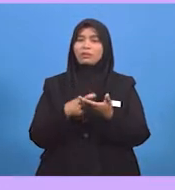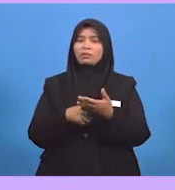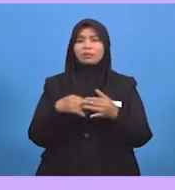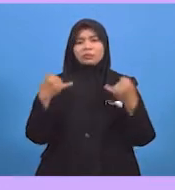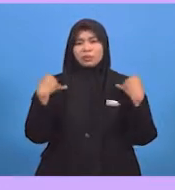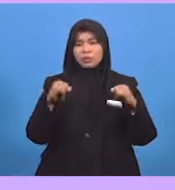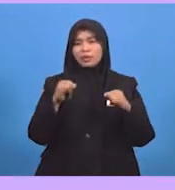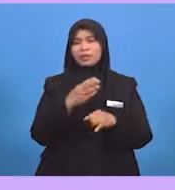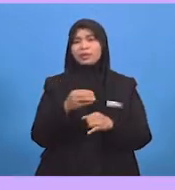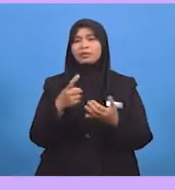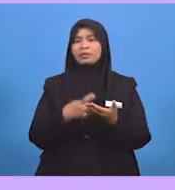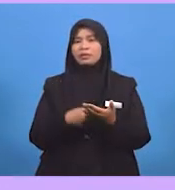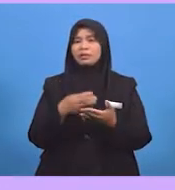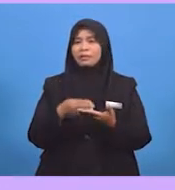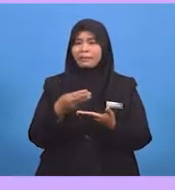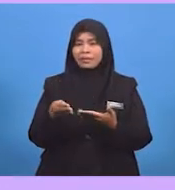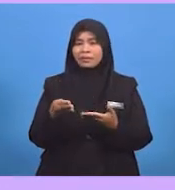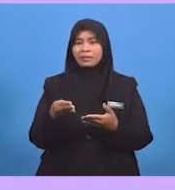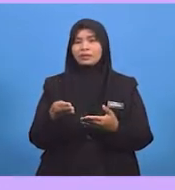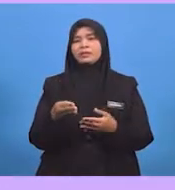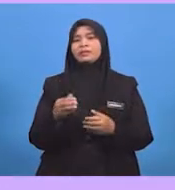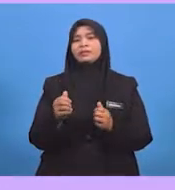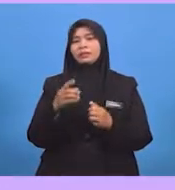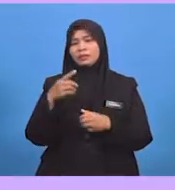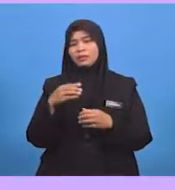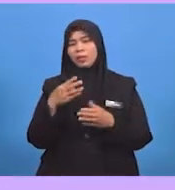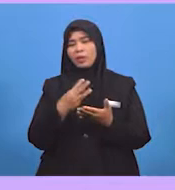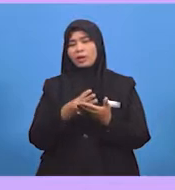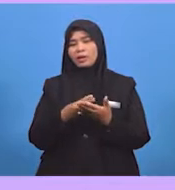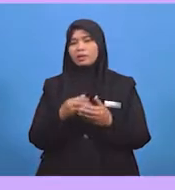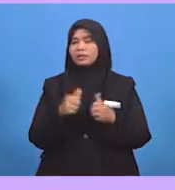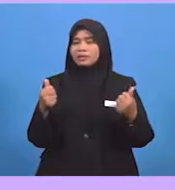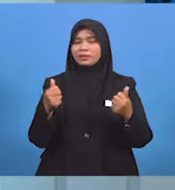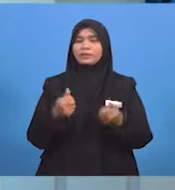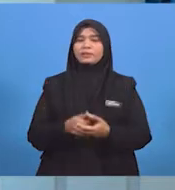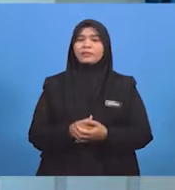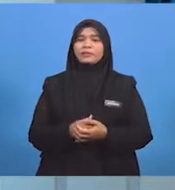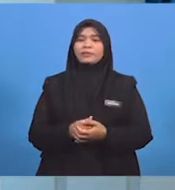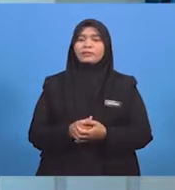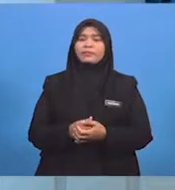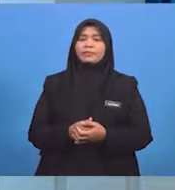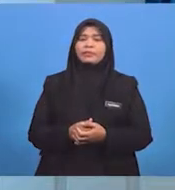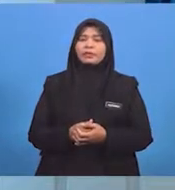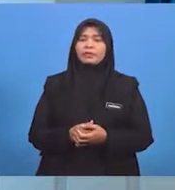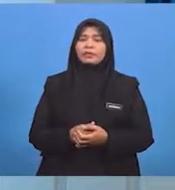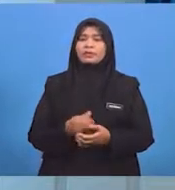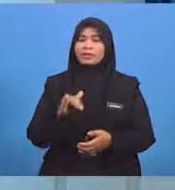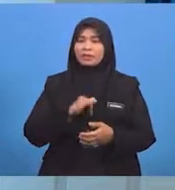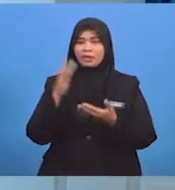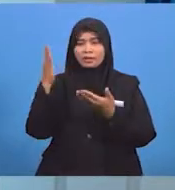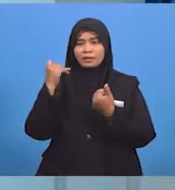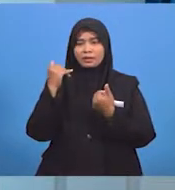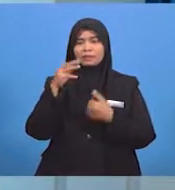dan harga belian mata wang asing dengan tepat semasa penyelesaian masalah. Jadi, saya